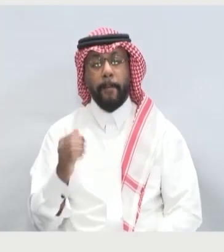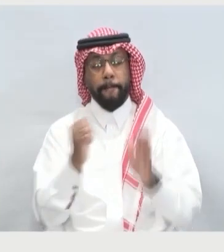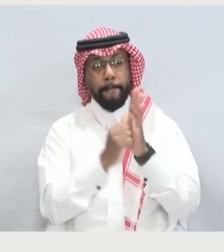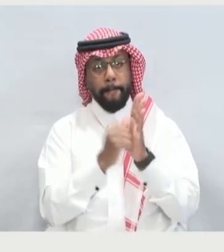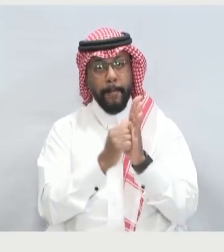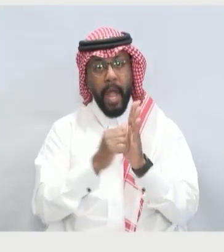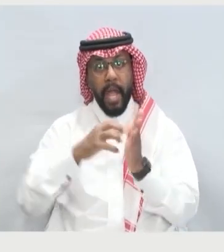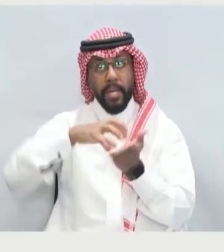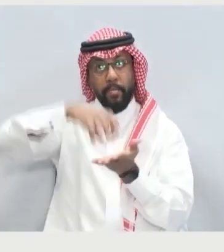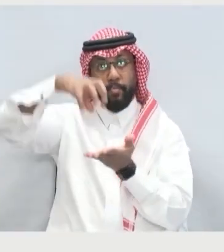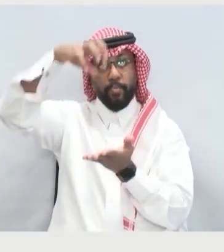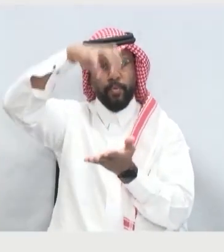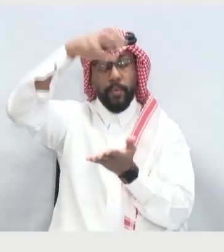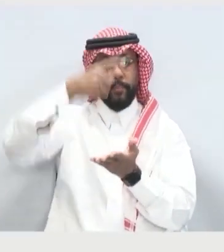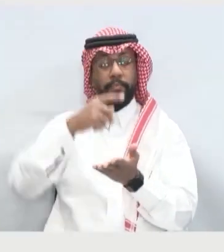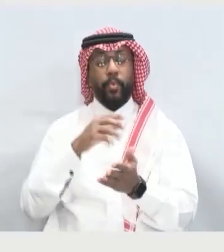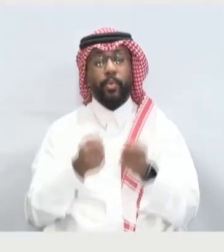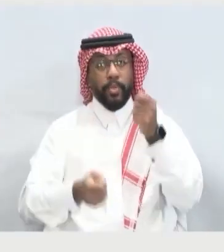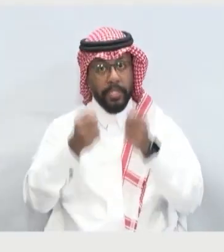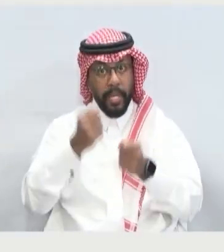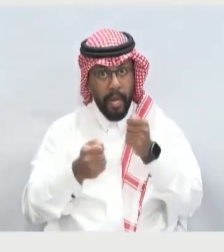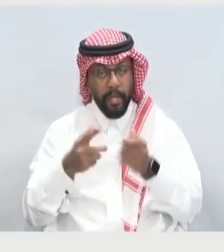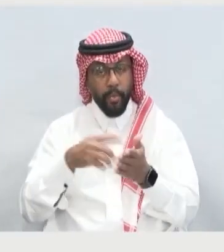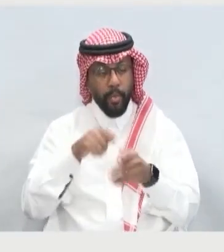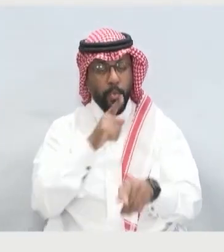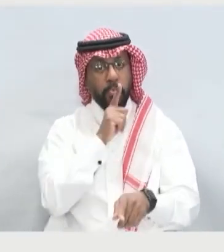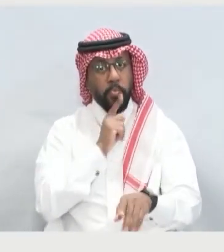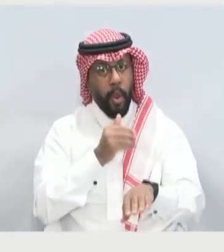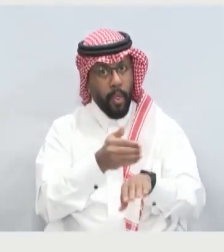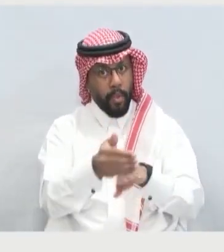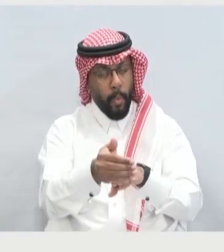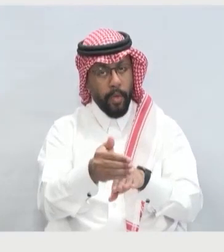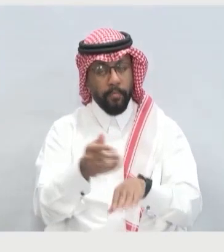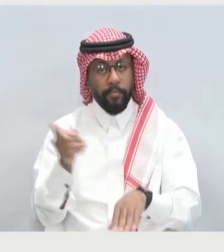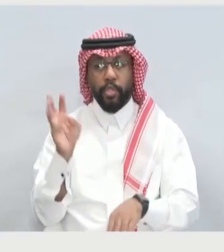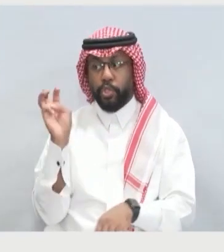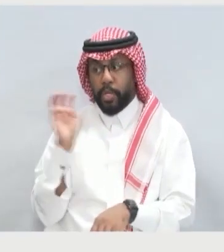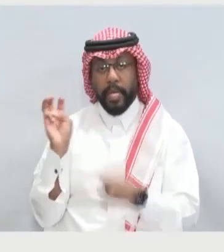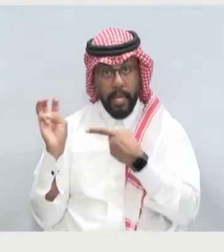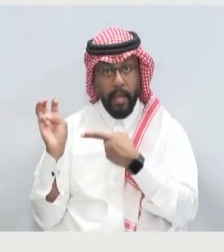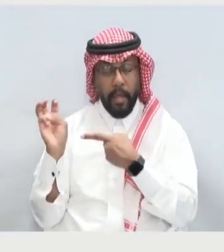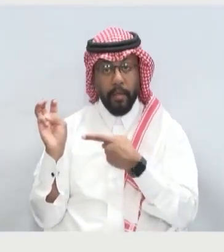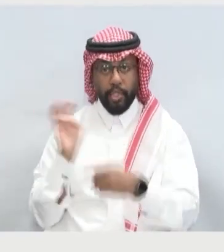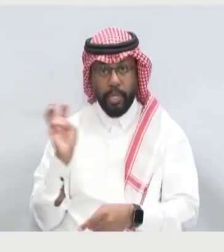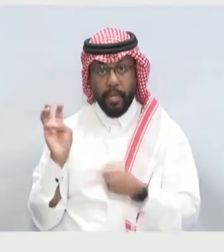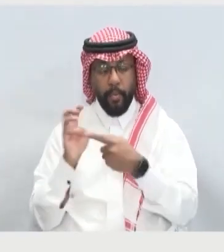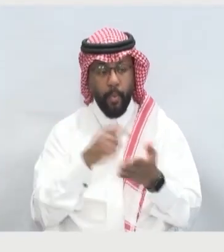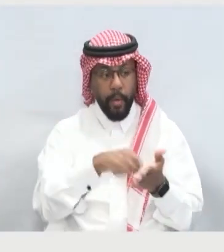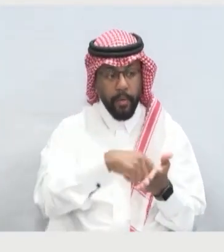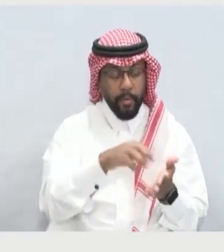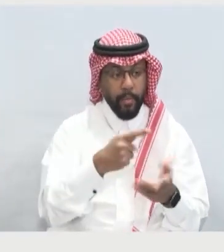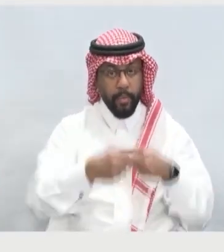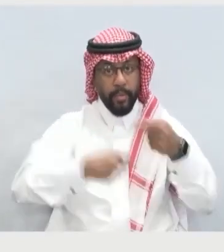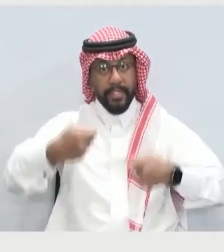طويله الاجل كما ذكرنا لابد او الشركات غالبا ما يكون هي تستعين بالاصول